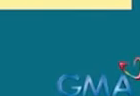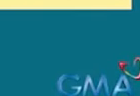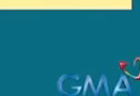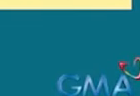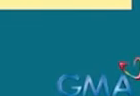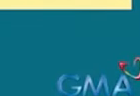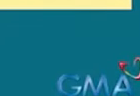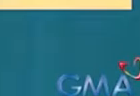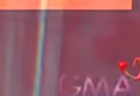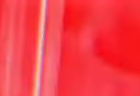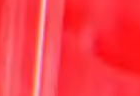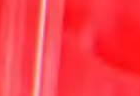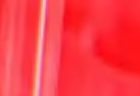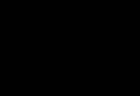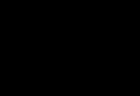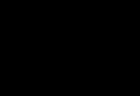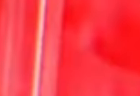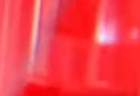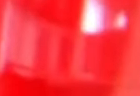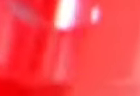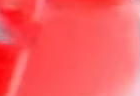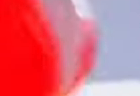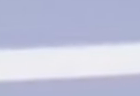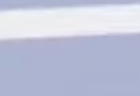maging successful. Oh, naku.